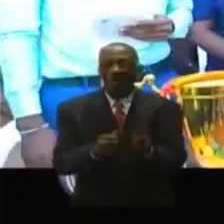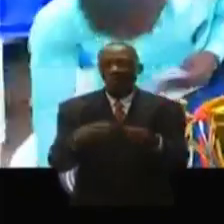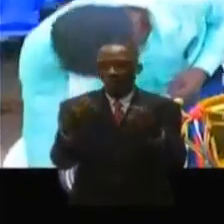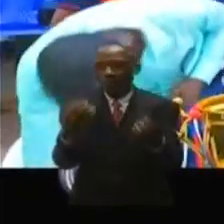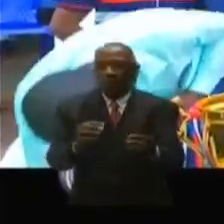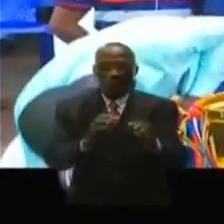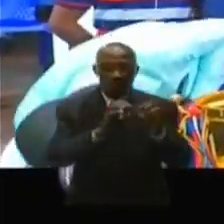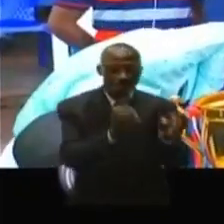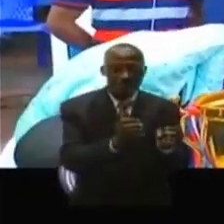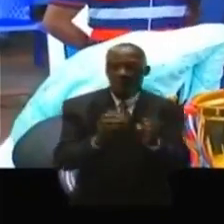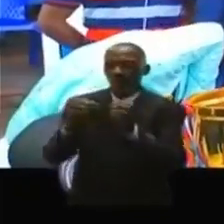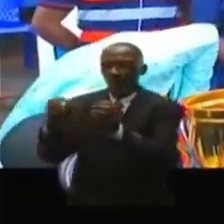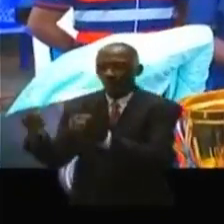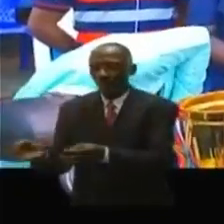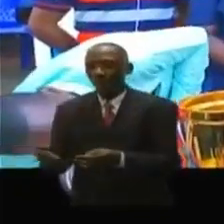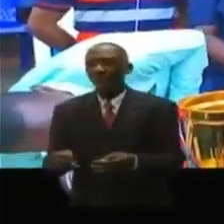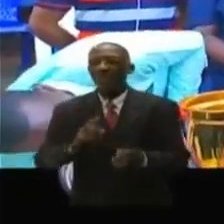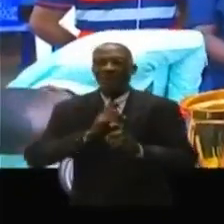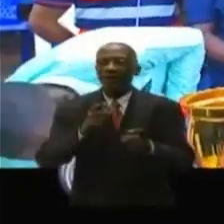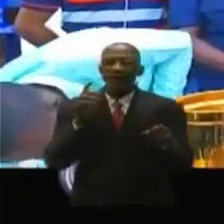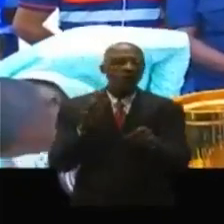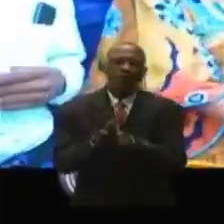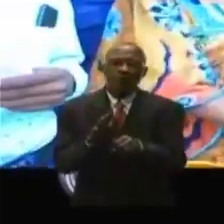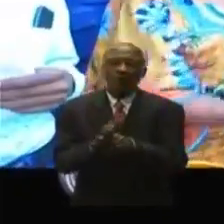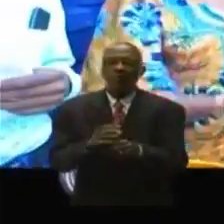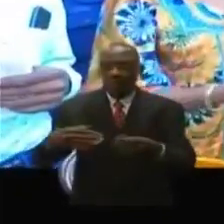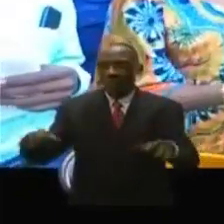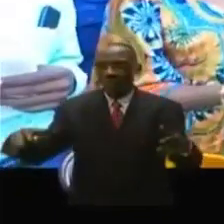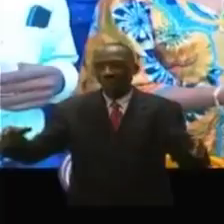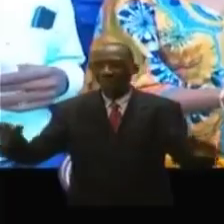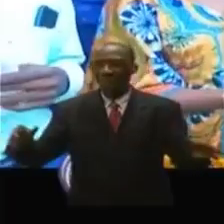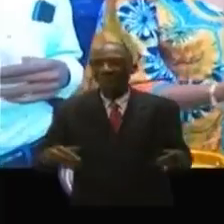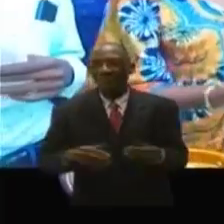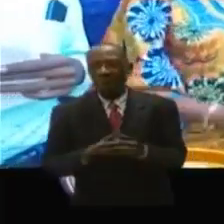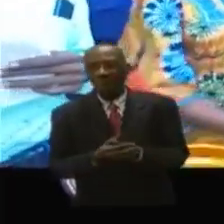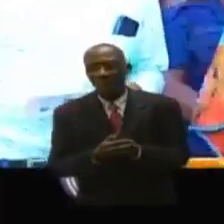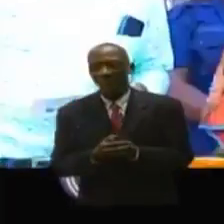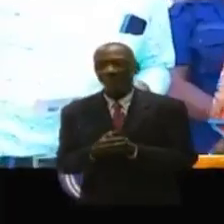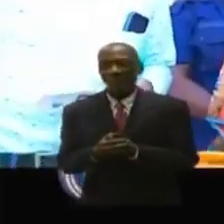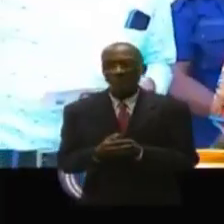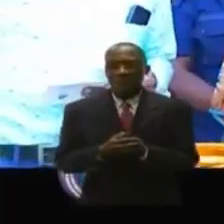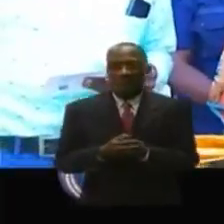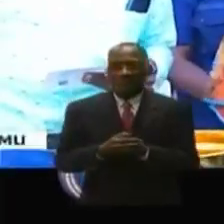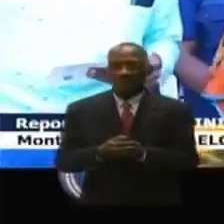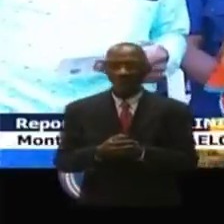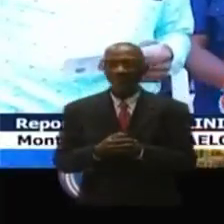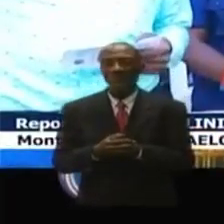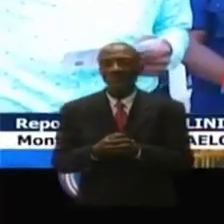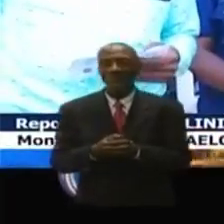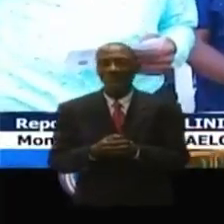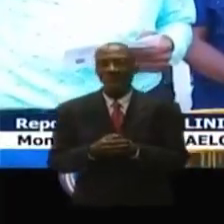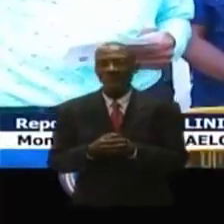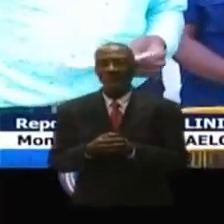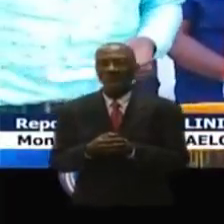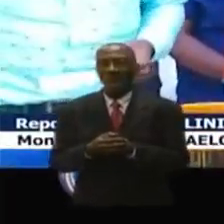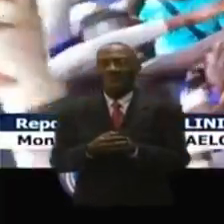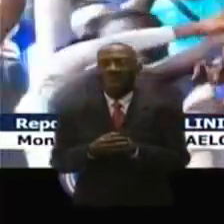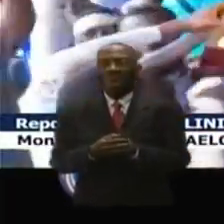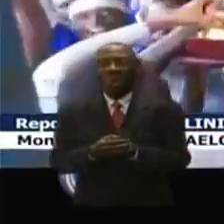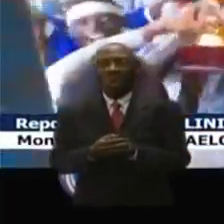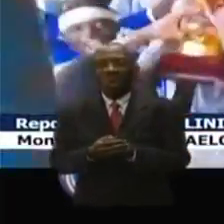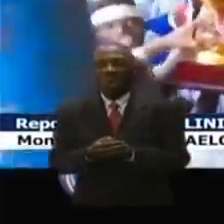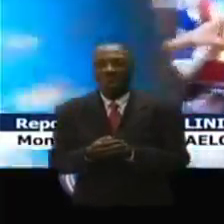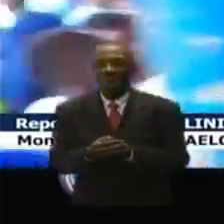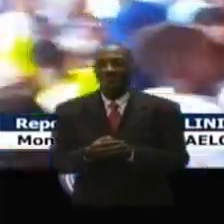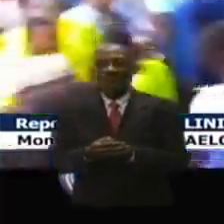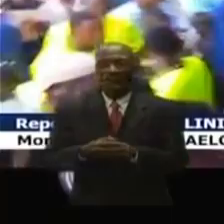pris part active dans le stade de Tata Muzika Tebe de Bouta. Signalons que 10 clubs locaux de Bouta ont participé à ce tournoi de l'indépendance